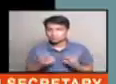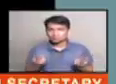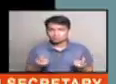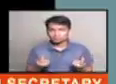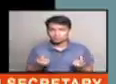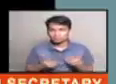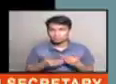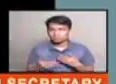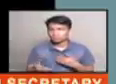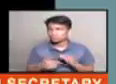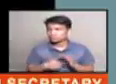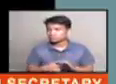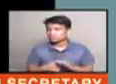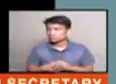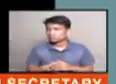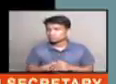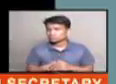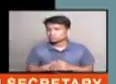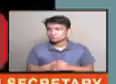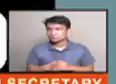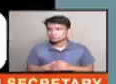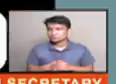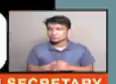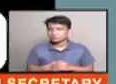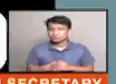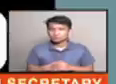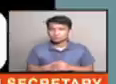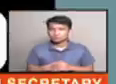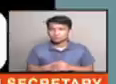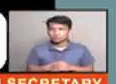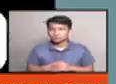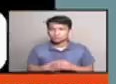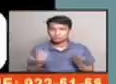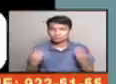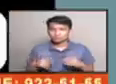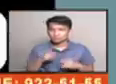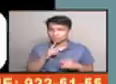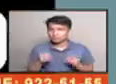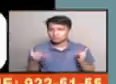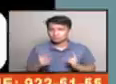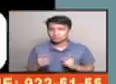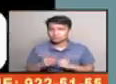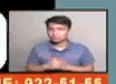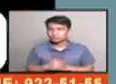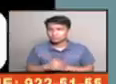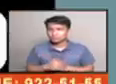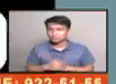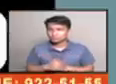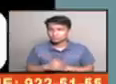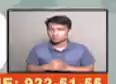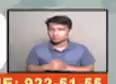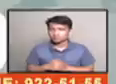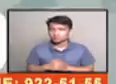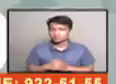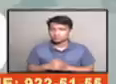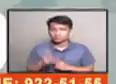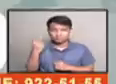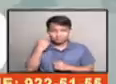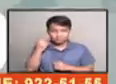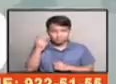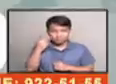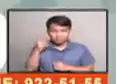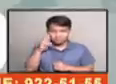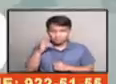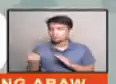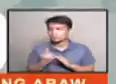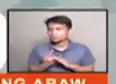O sige po, magkontakan na lang tayo. Ganito na lang po para ma'am, sir, Mr. Velasquez,